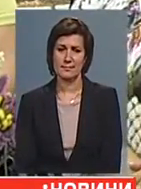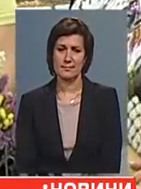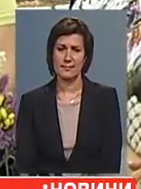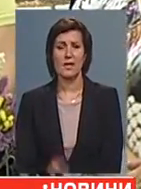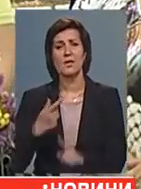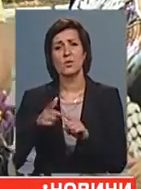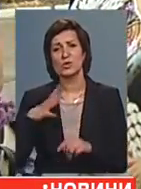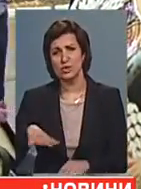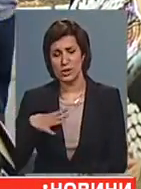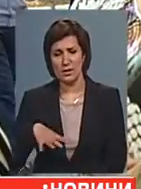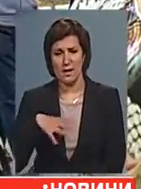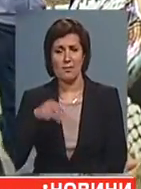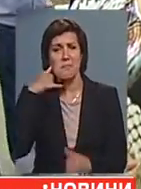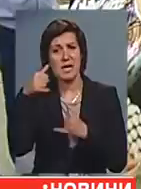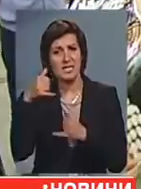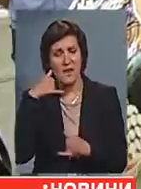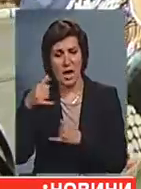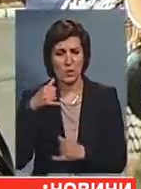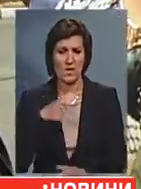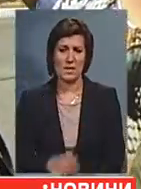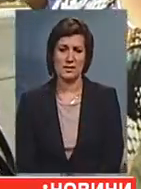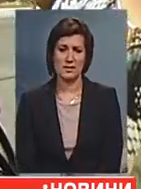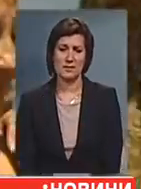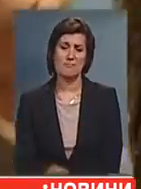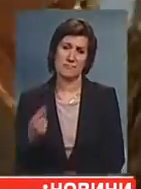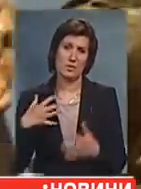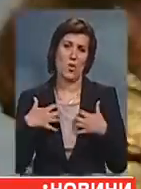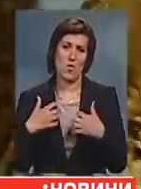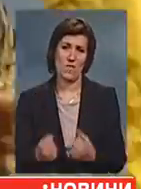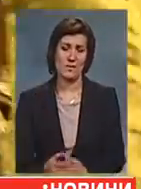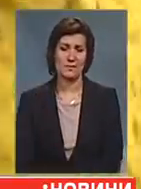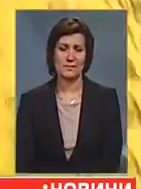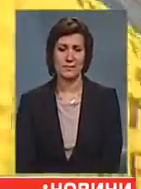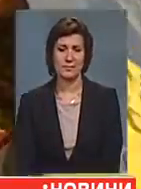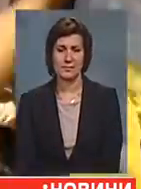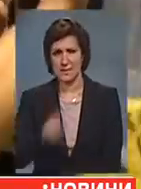Дуже чекали, постійно перезванювалися, спрашували, чи живі, чи здорові.